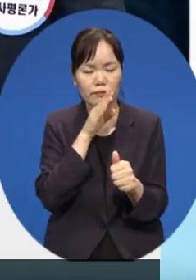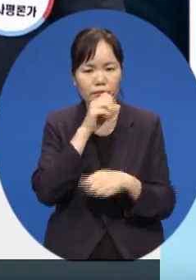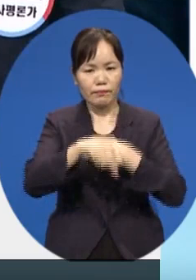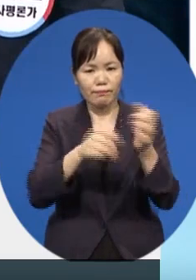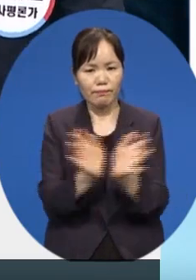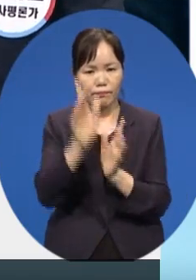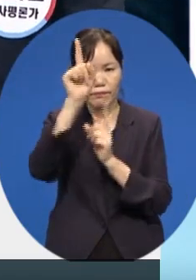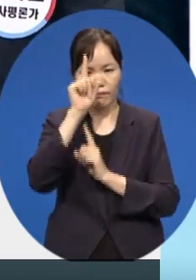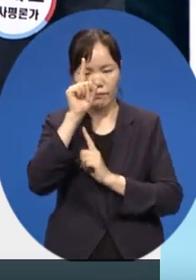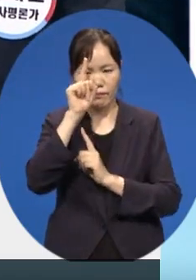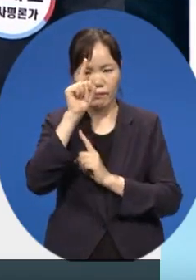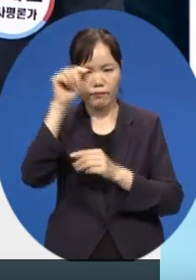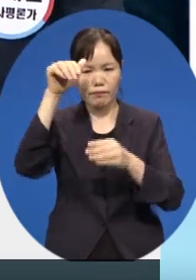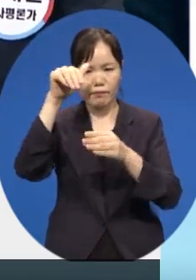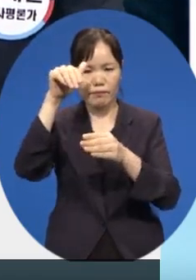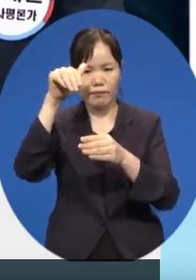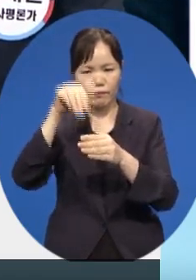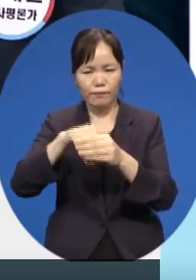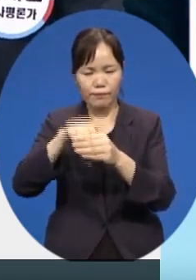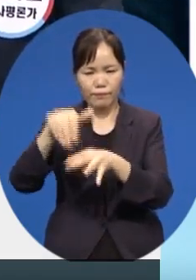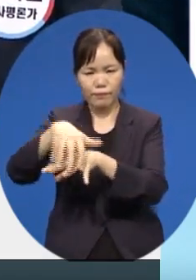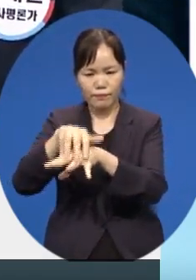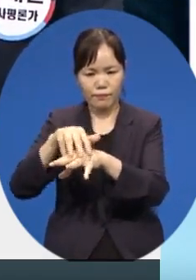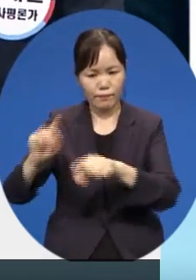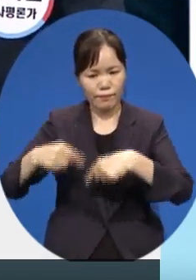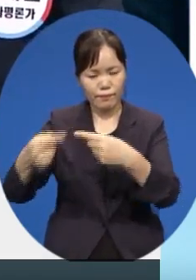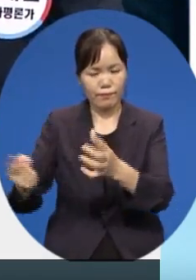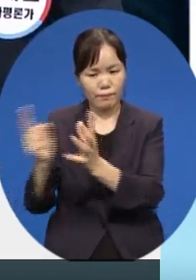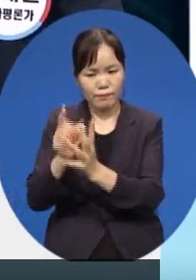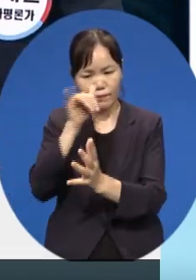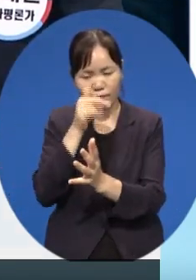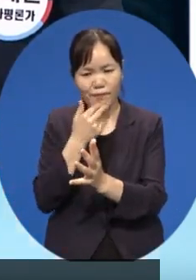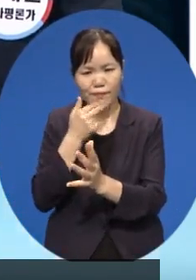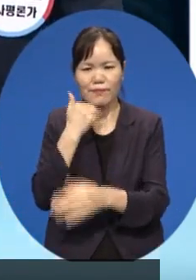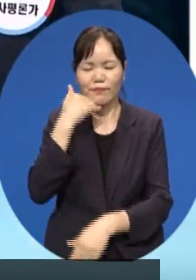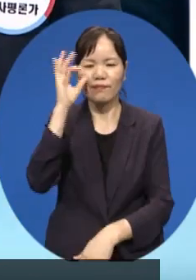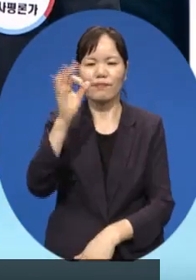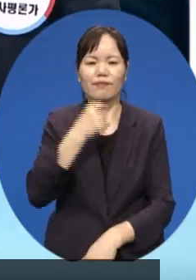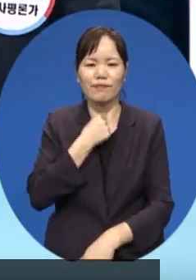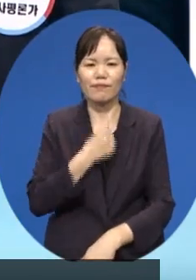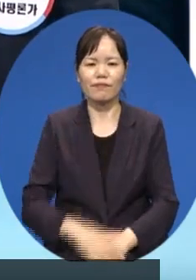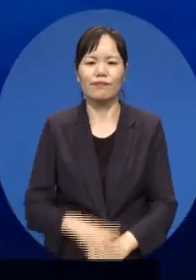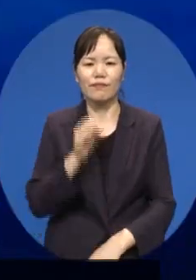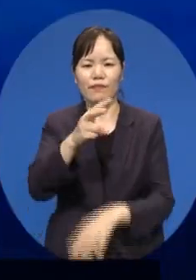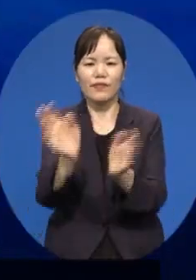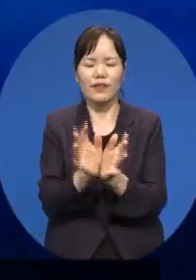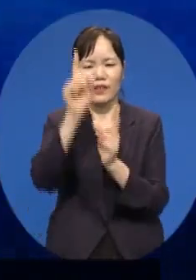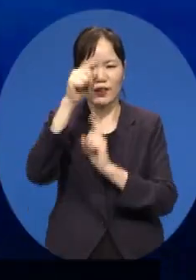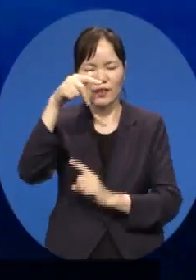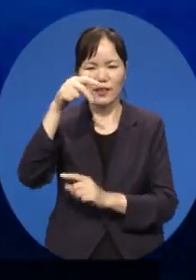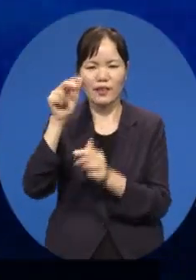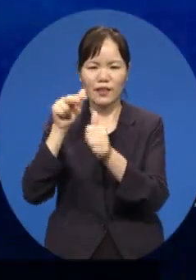민주당의 이재명 선대위 캠프에 합류할지 안 할지 예 그건 한번 지켜보도록 하겠습니다. 알겠습니다. 여권에서 또 이재명